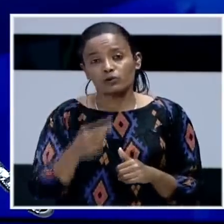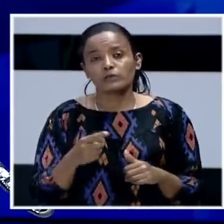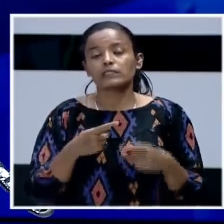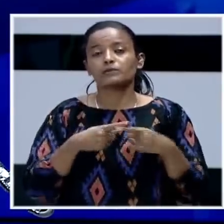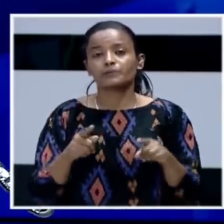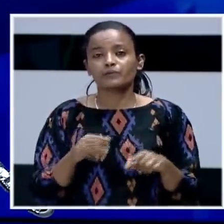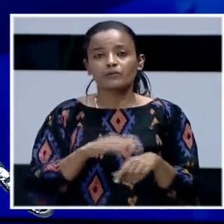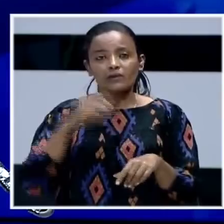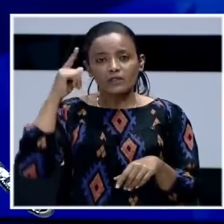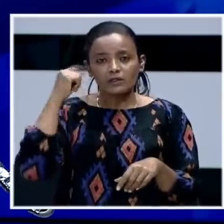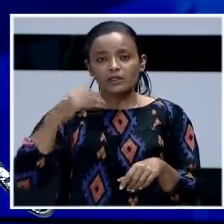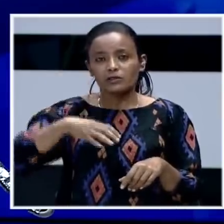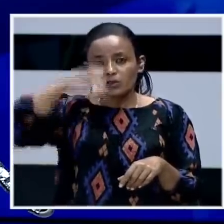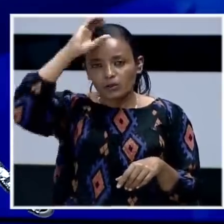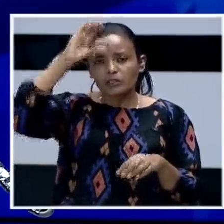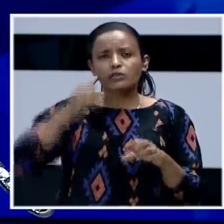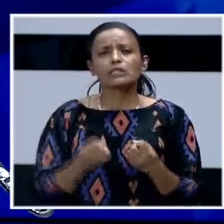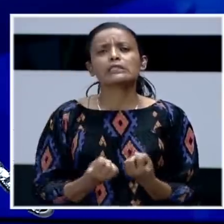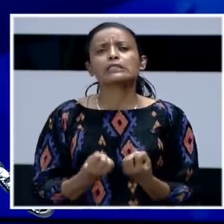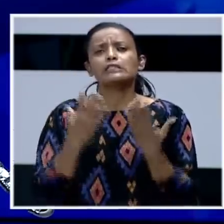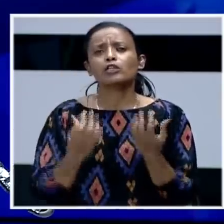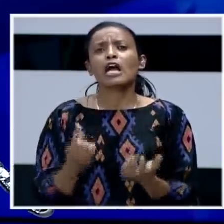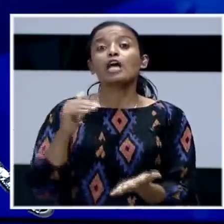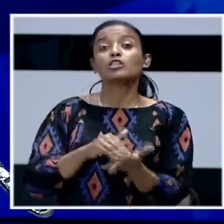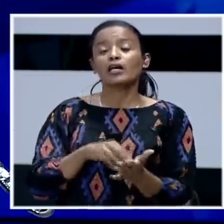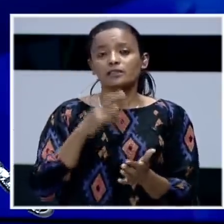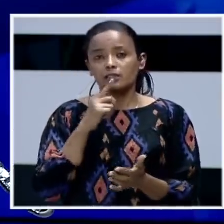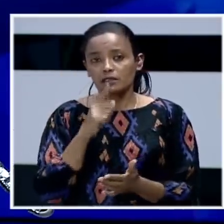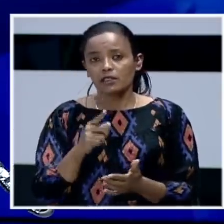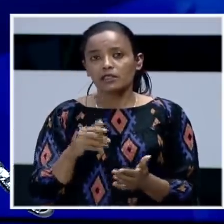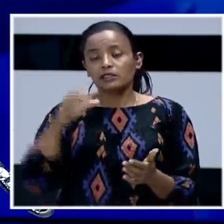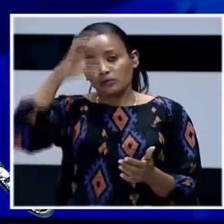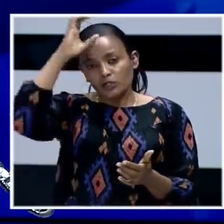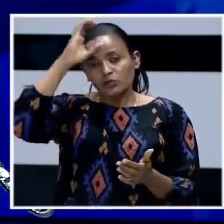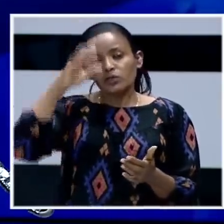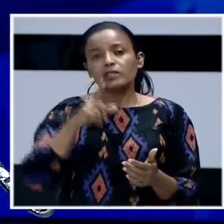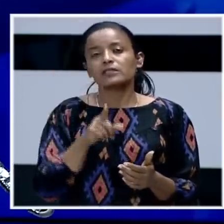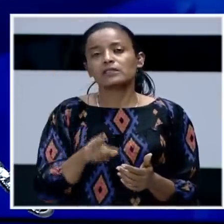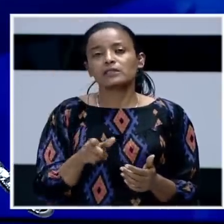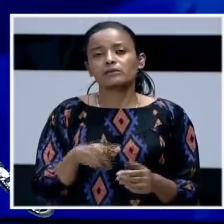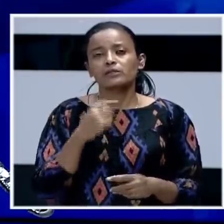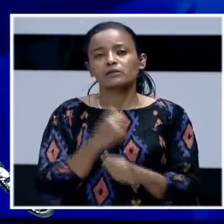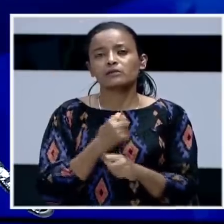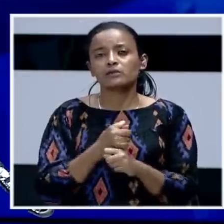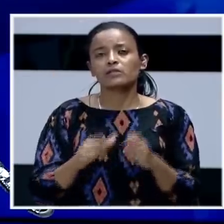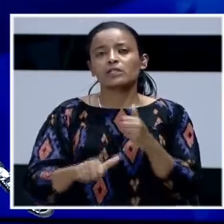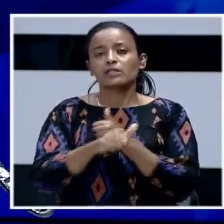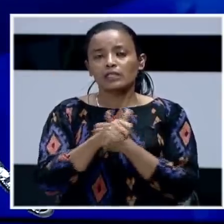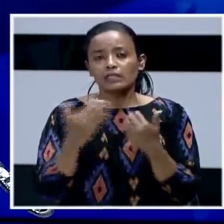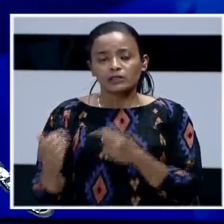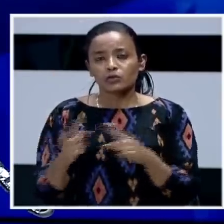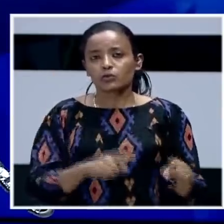غن او تيغراي زلو ما چلوتات كندي بشحات ينزو صرا سلا زن ما چلوتات زياتن بدنبي ناب حدغا